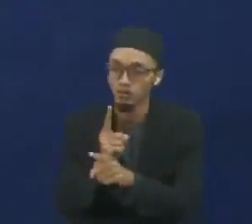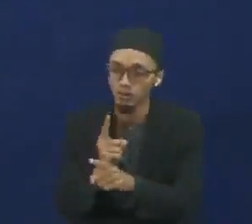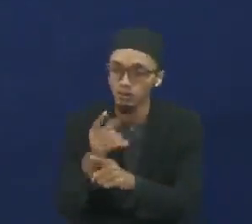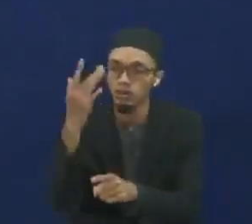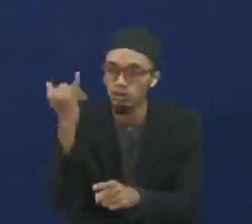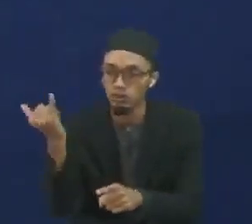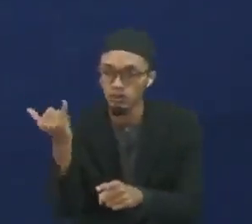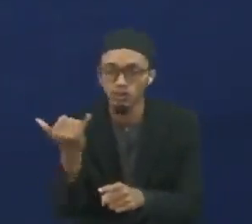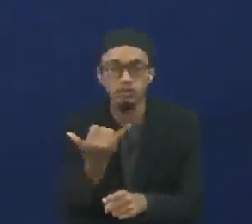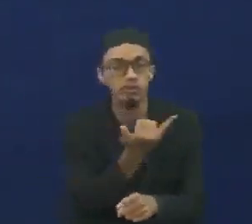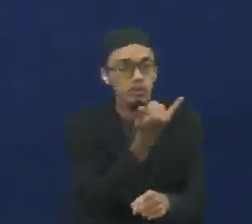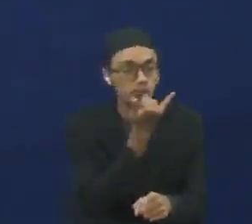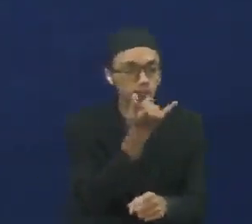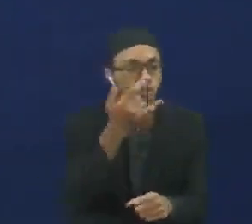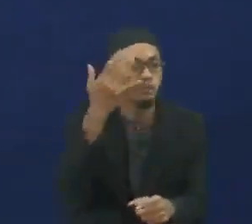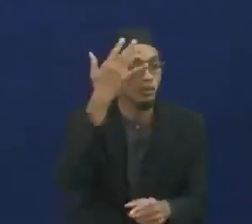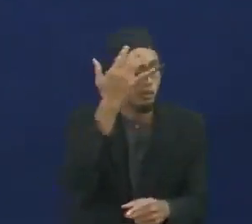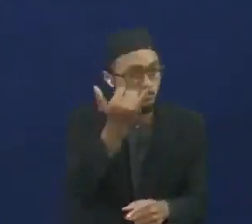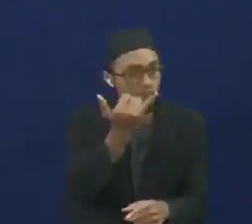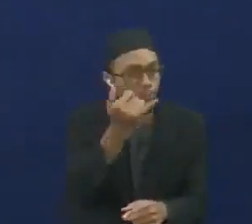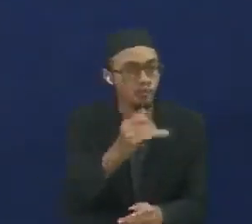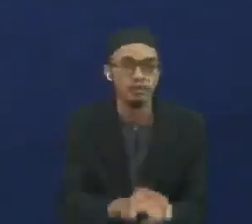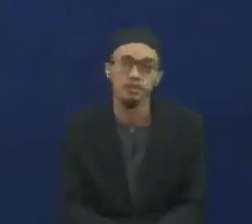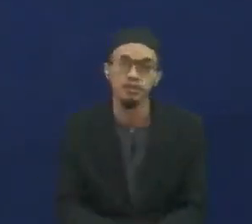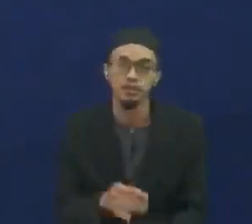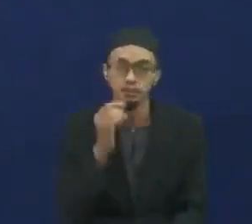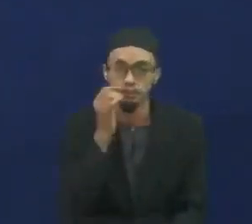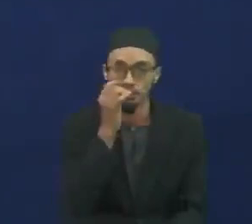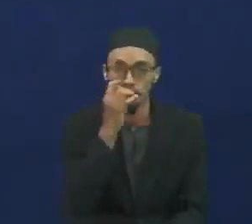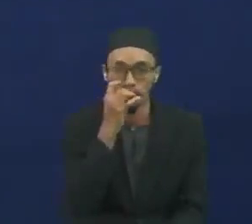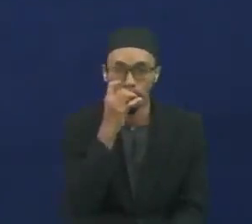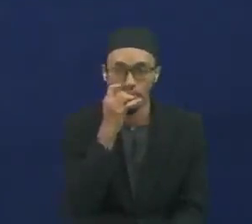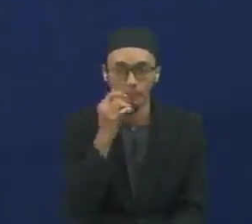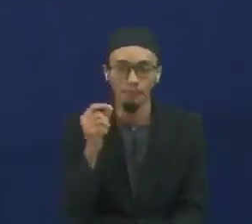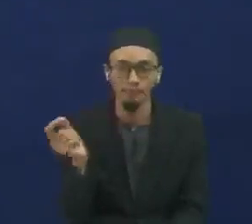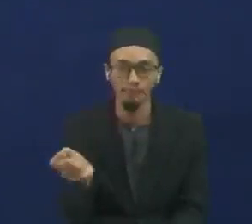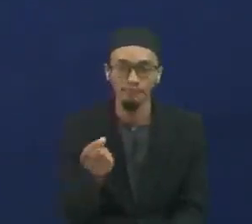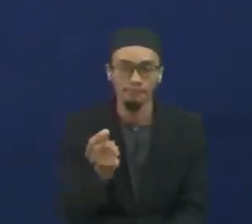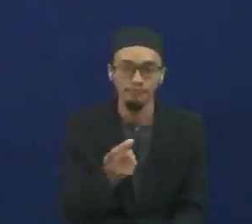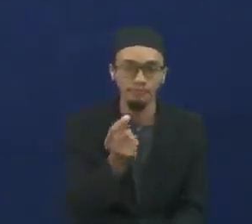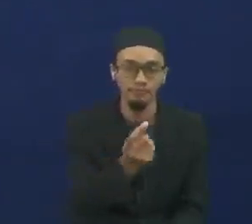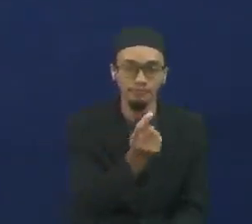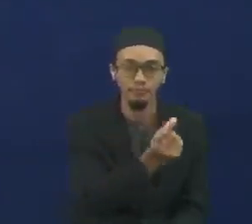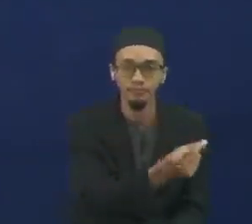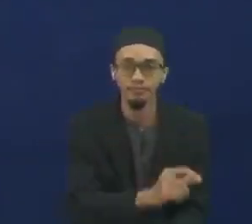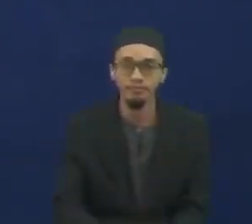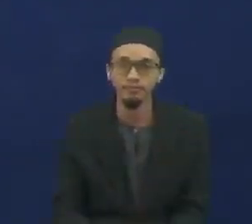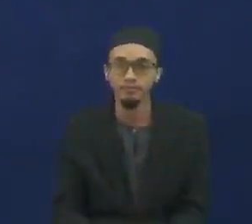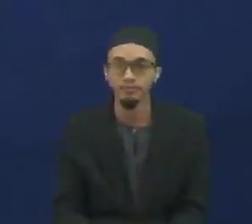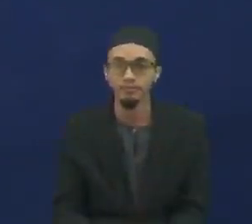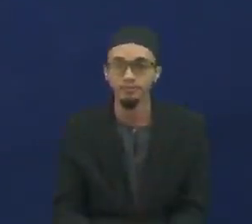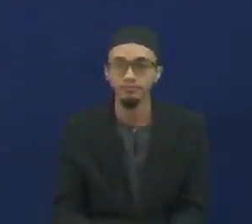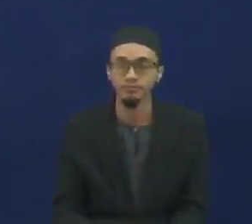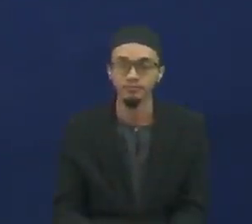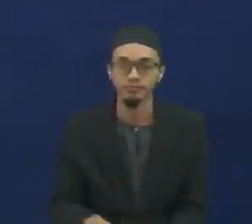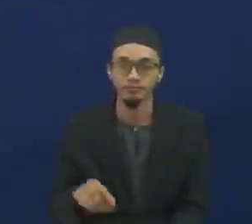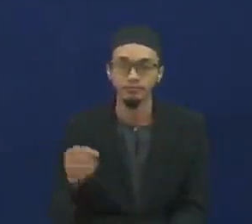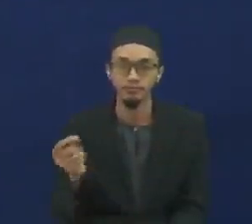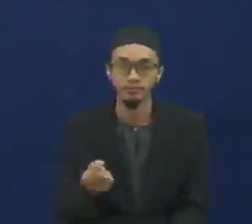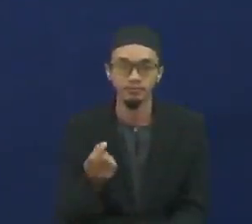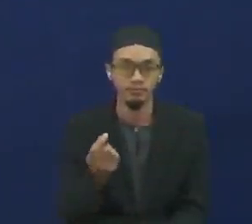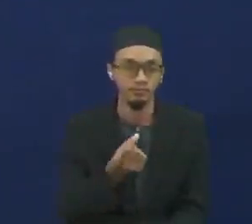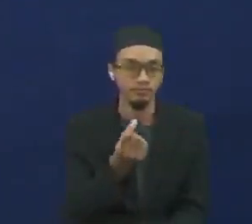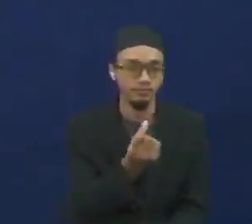Al-Jawzi dalam kata-kata dia masyhur, "Idza ra'aital hadith yubayinul ma'qul wa yukhaliful manqul